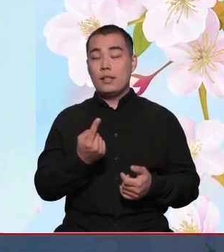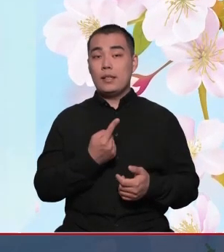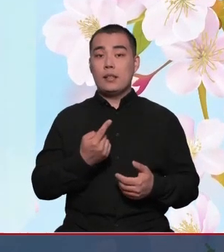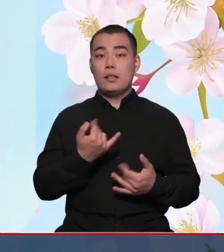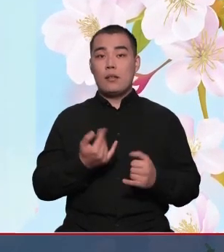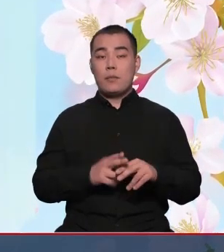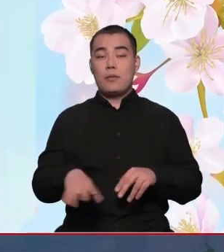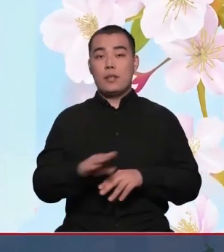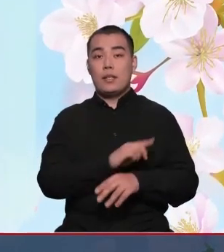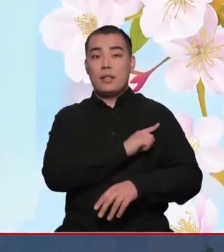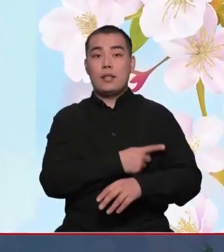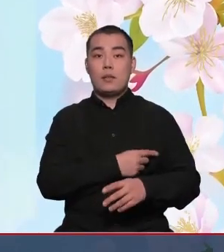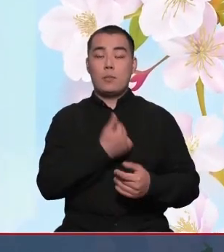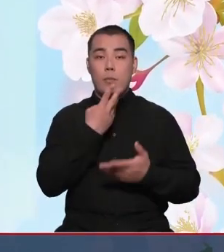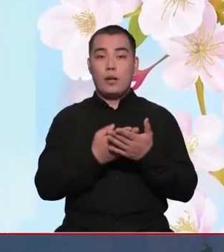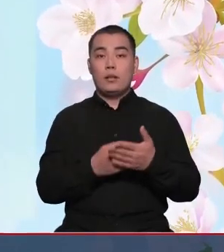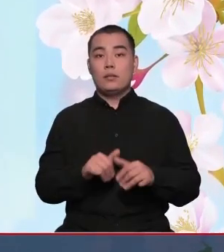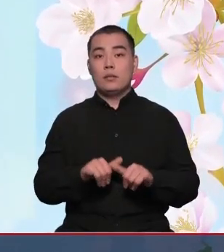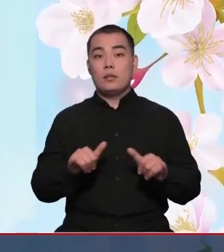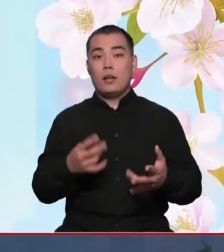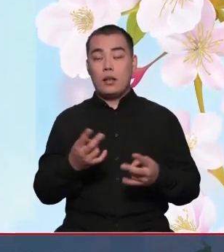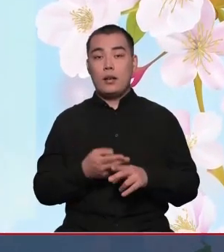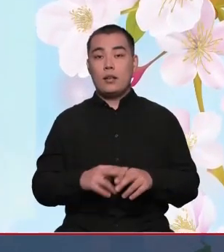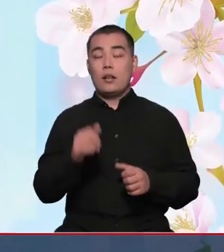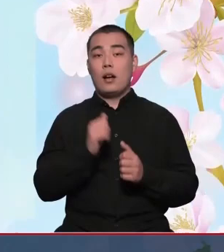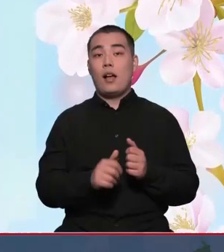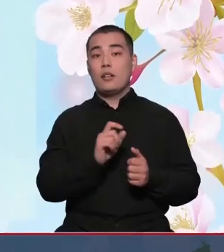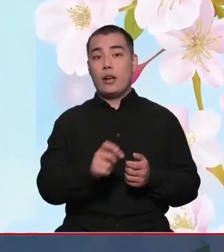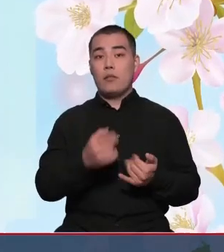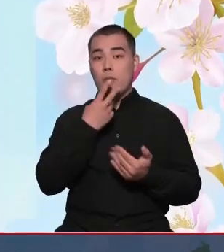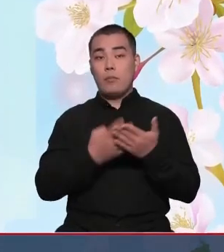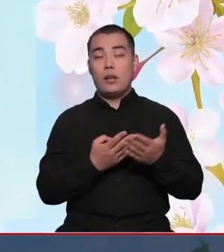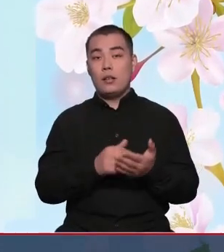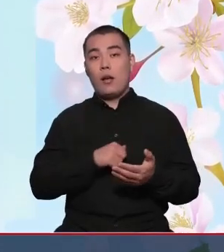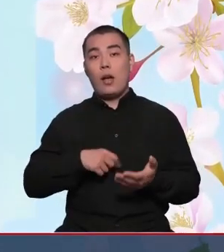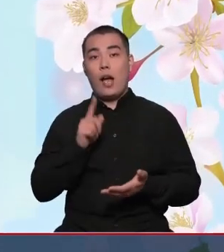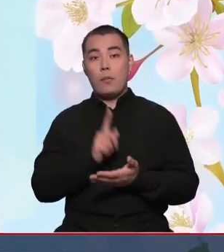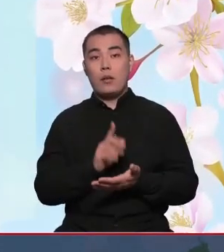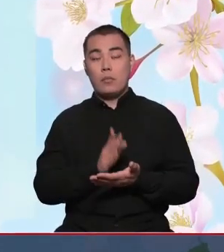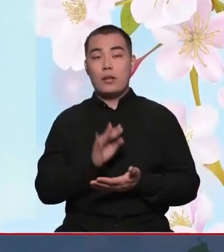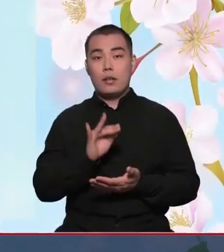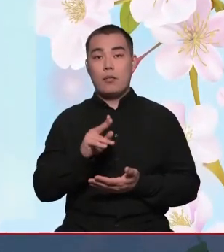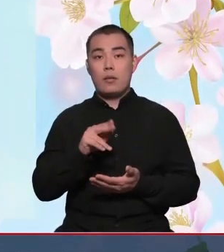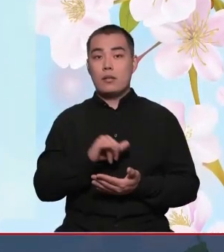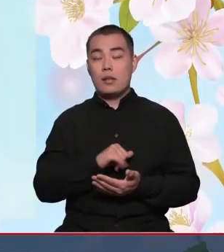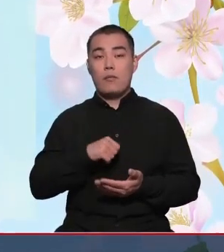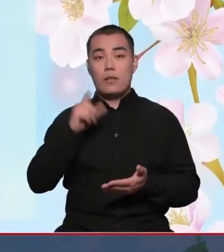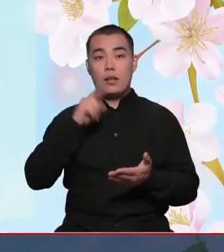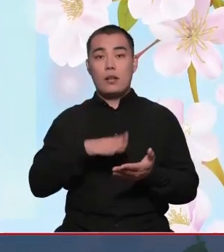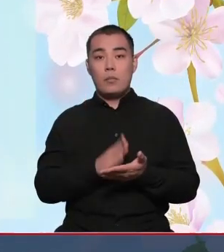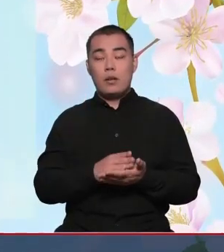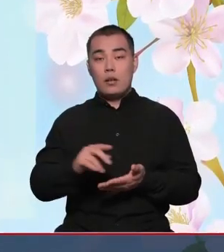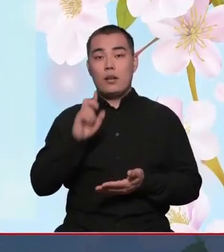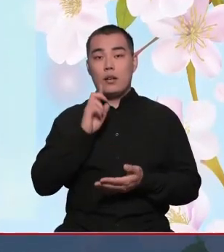нығайтуға бар күш жігерімізді жұмылдыруымыз керек. Бұл әрбір азаматтың мәртебелі міндеті әрі перзенттік парызы. Ел